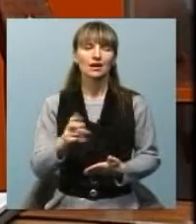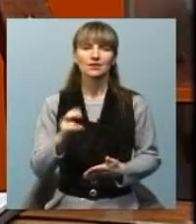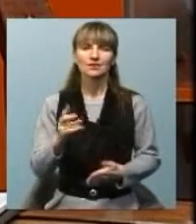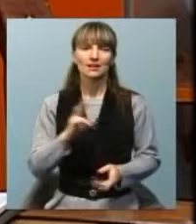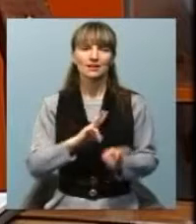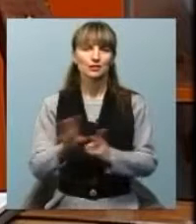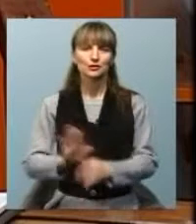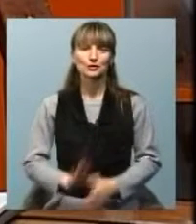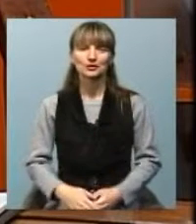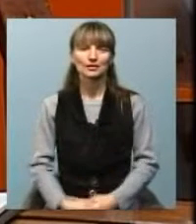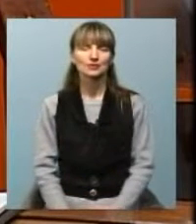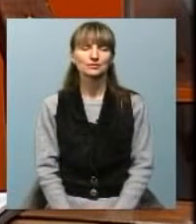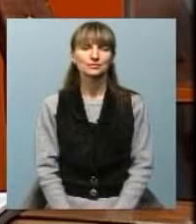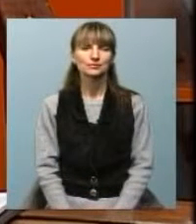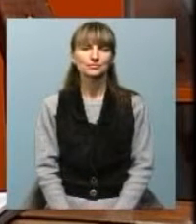не нашкодили?